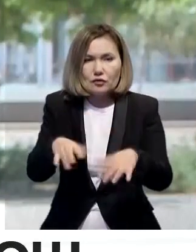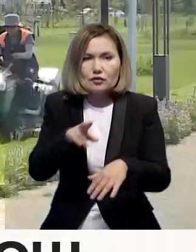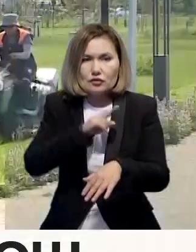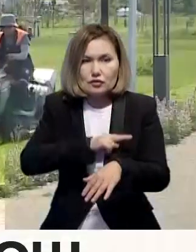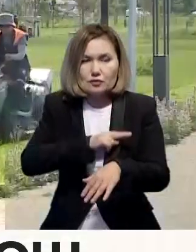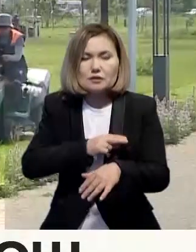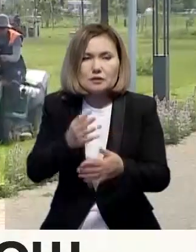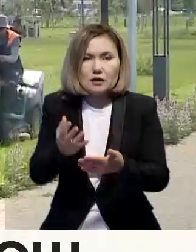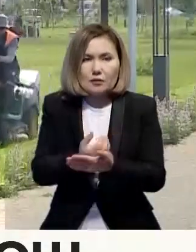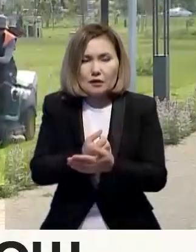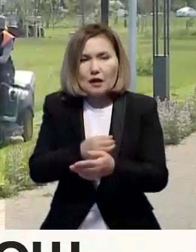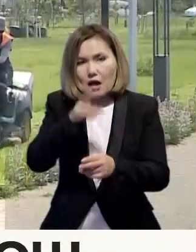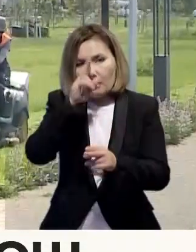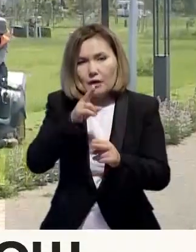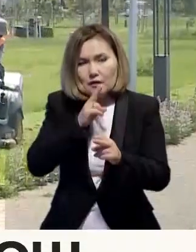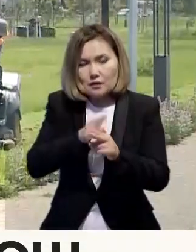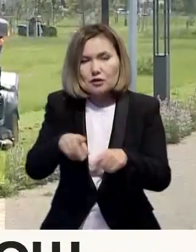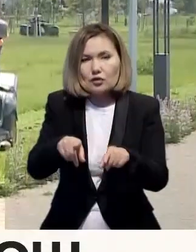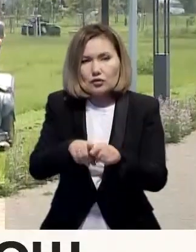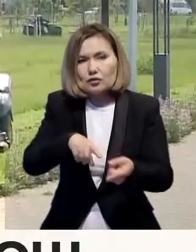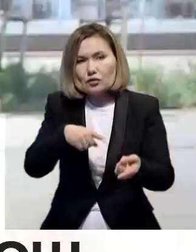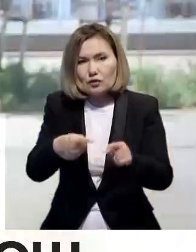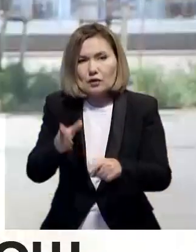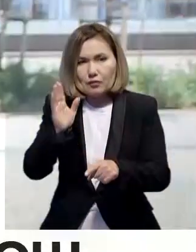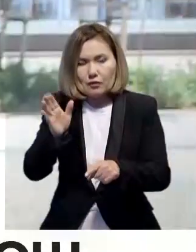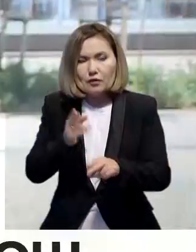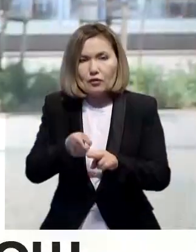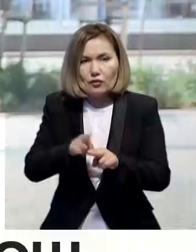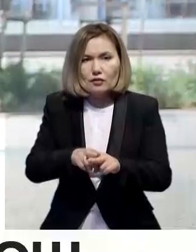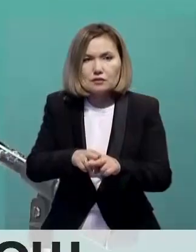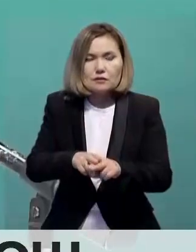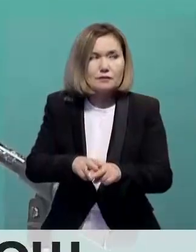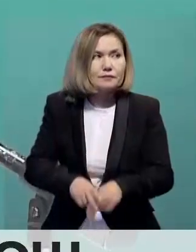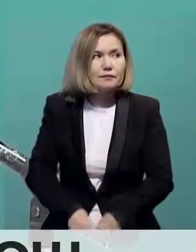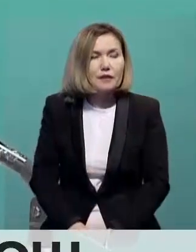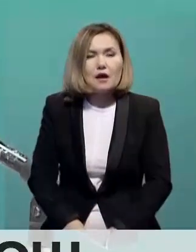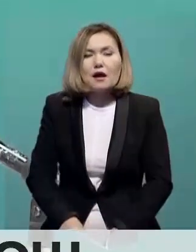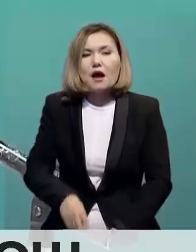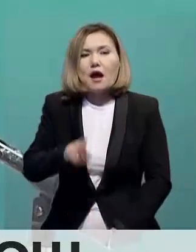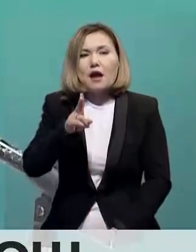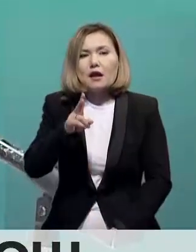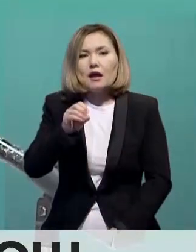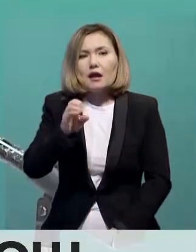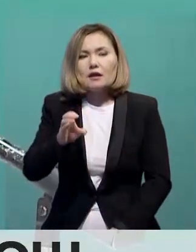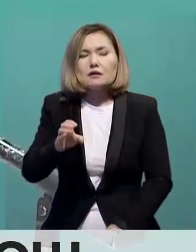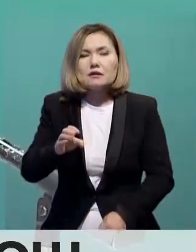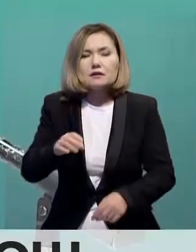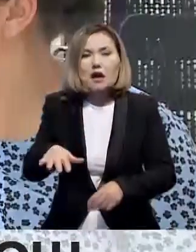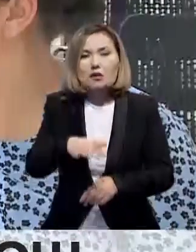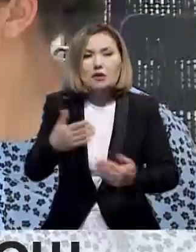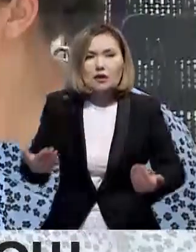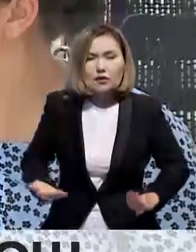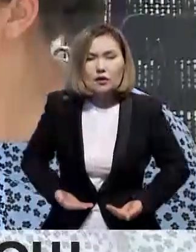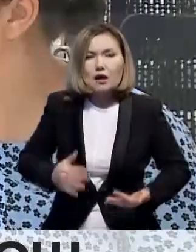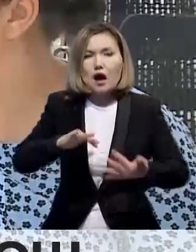жатырмыз. Ағайындар бар, 3-4 семья. Қайын жұрт жақтан 3-4 семья барамыз деп отыр. Келес ауданының тұрғыны Мұхамметжан Алдияров Ақжар